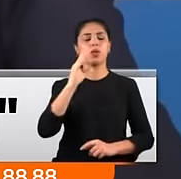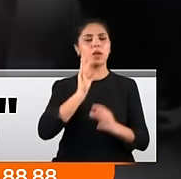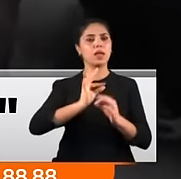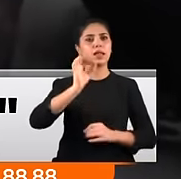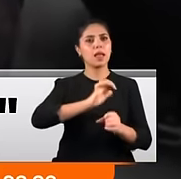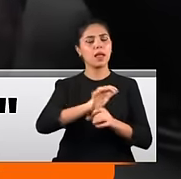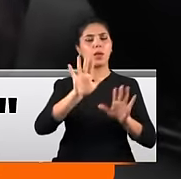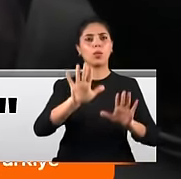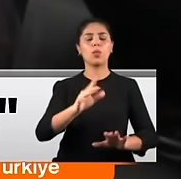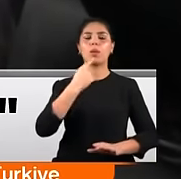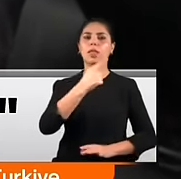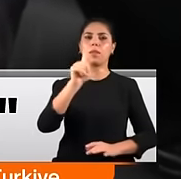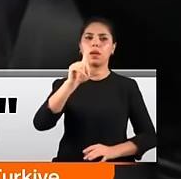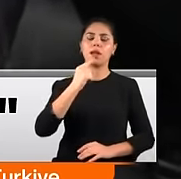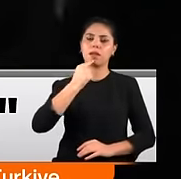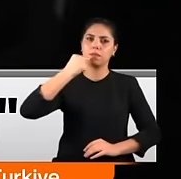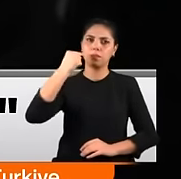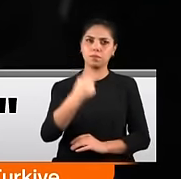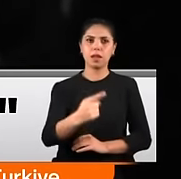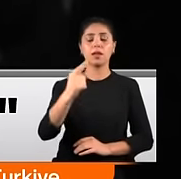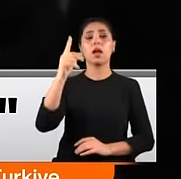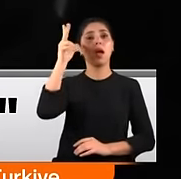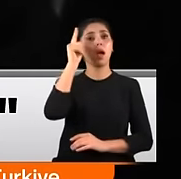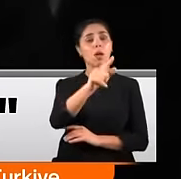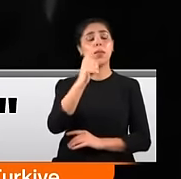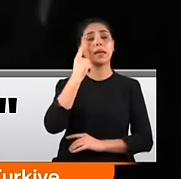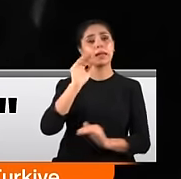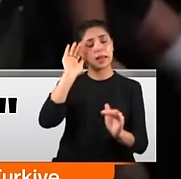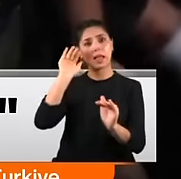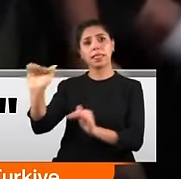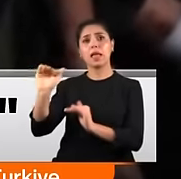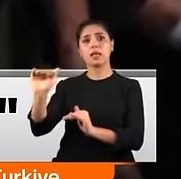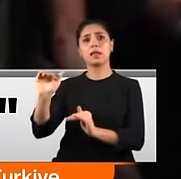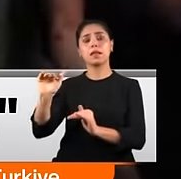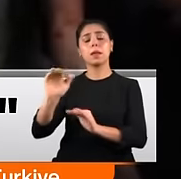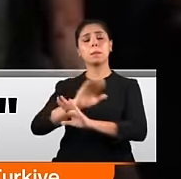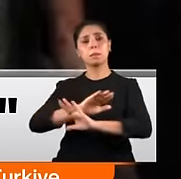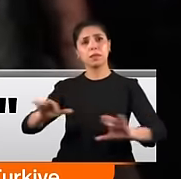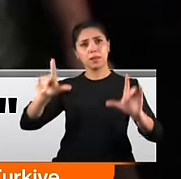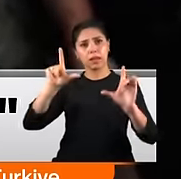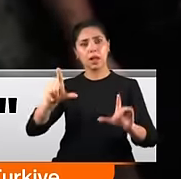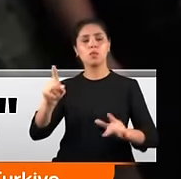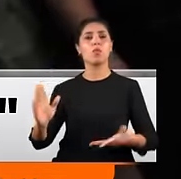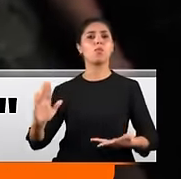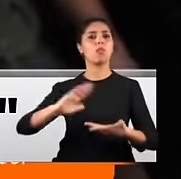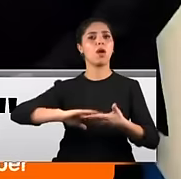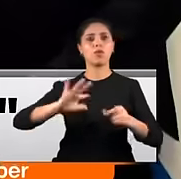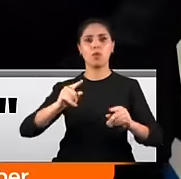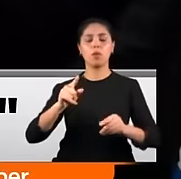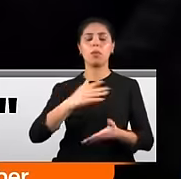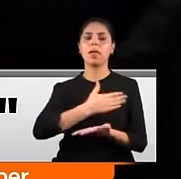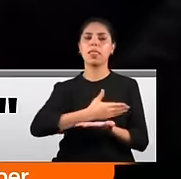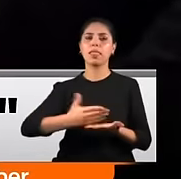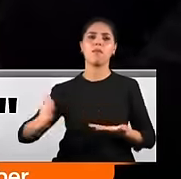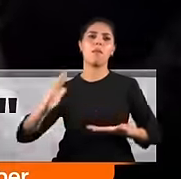Biden'a. ABD'nin İsrail'e yönelik kayıtsız şartsız desteğini çekmesi ateşkesi hızlı şekilde sağlayabilir. Kalıcı ateşkesin